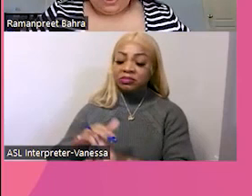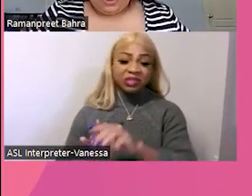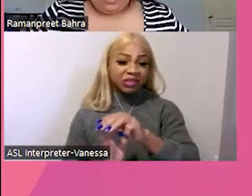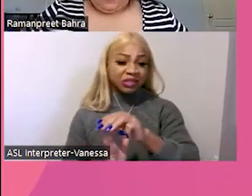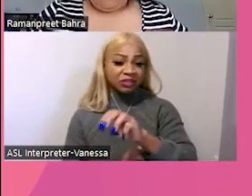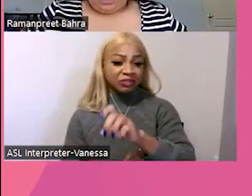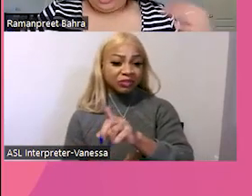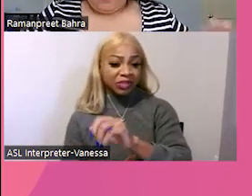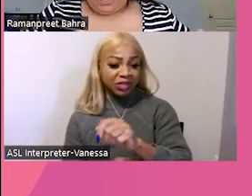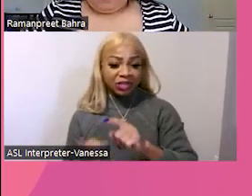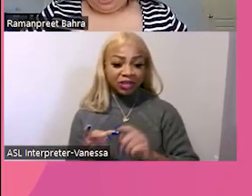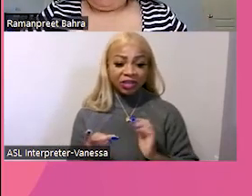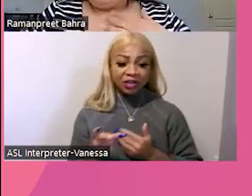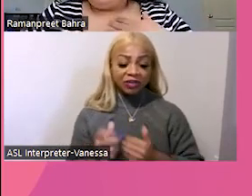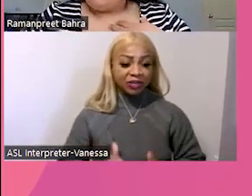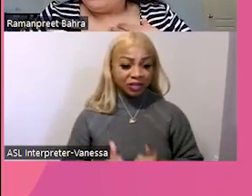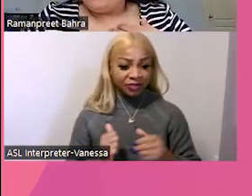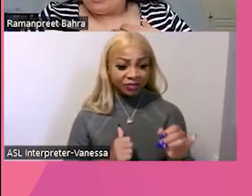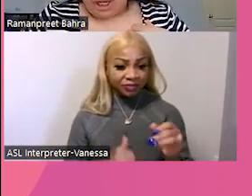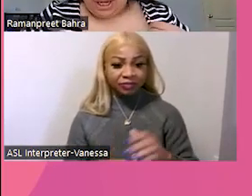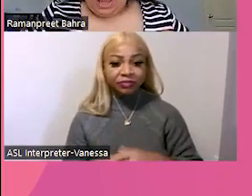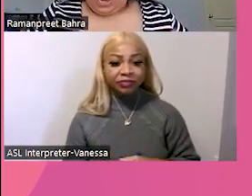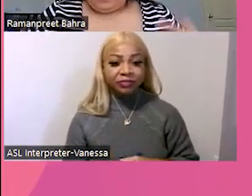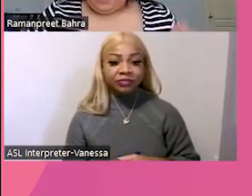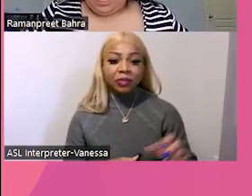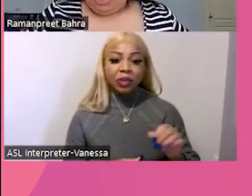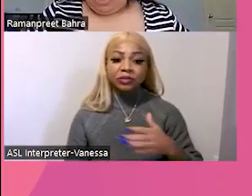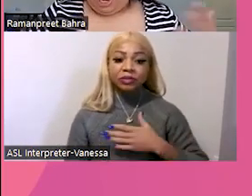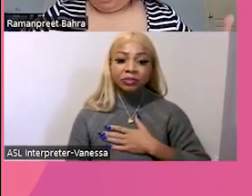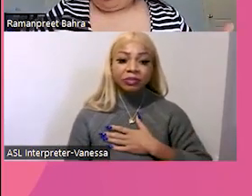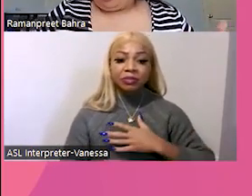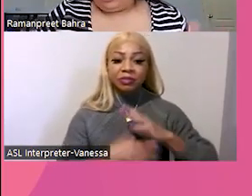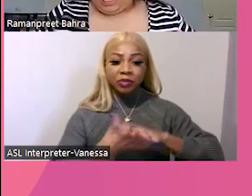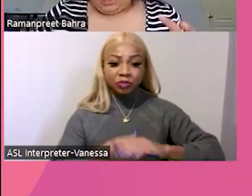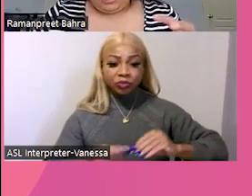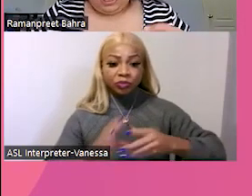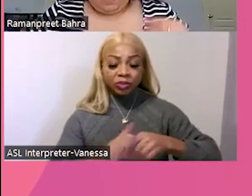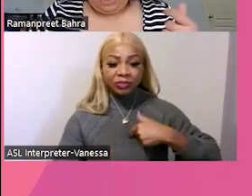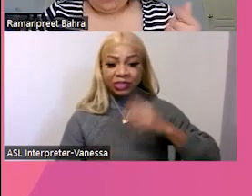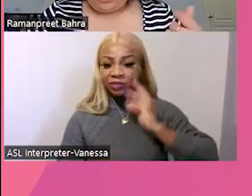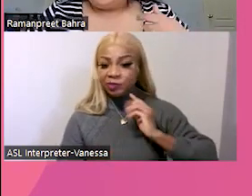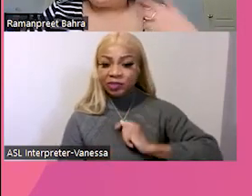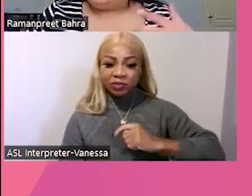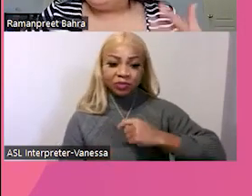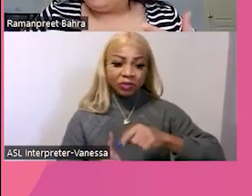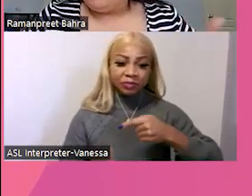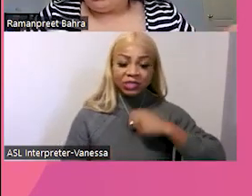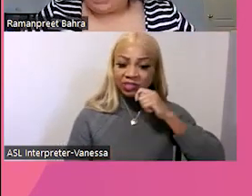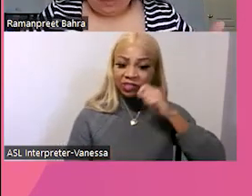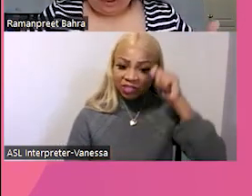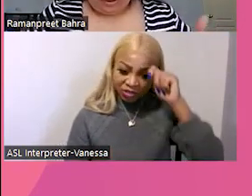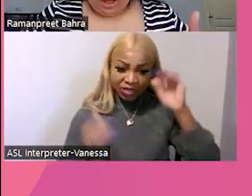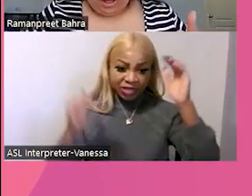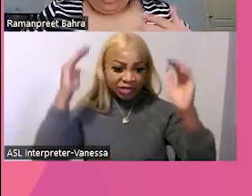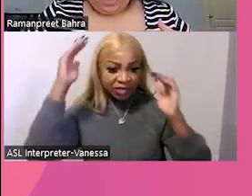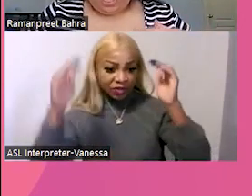fait partie donc de ce fat shaming que l'on voit dans la société, dans nos propres vies. Par exemple, moi-même, j'ai vécu ça